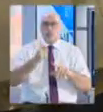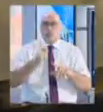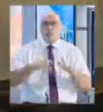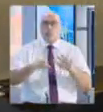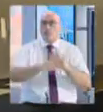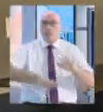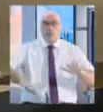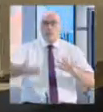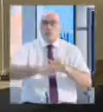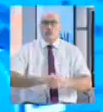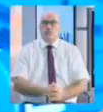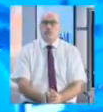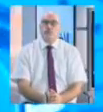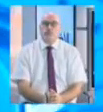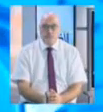مناطق الوطن.